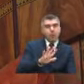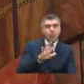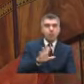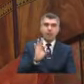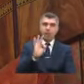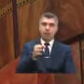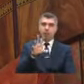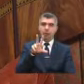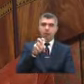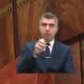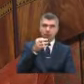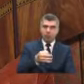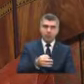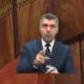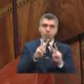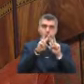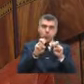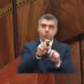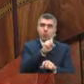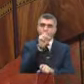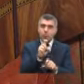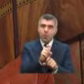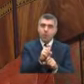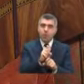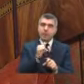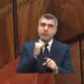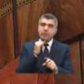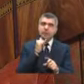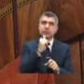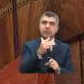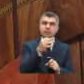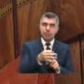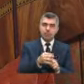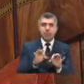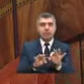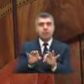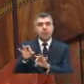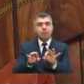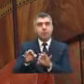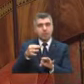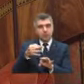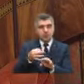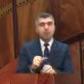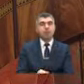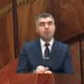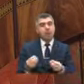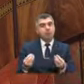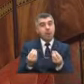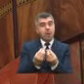المواطن ديال أوراقه فين هما يسولهم ويتبع، وهك هذه هي أهم حاجة عندنا في استراتيجية محاربة الفساد إلى جانب